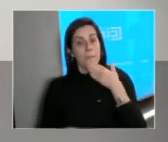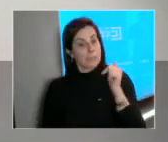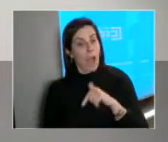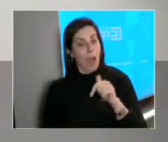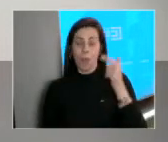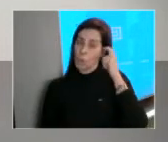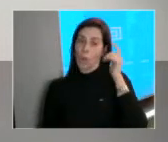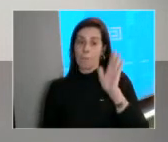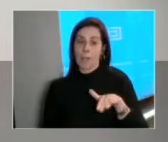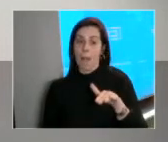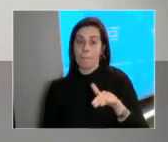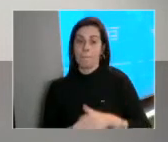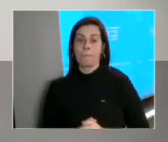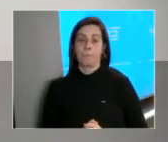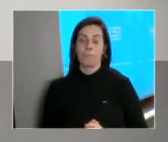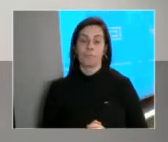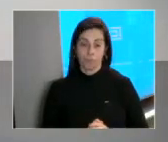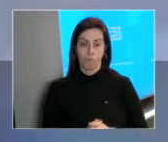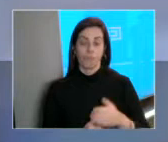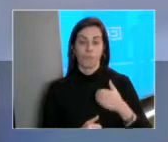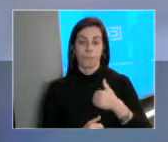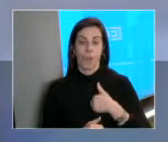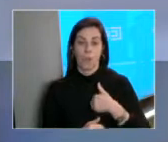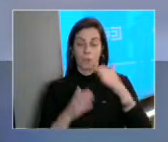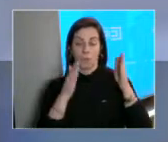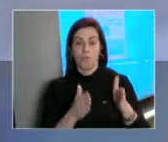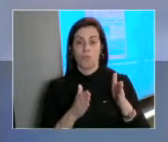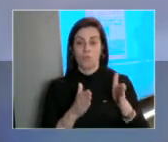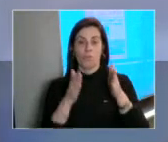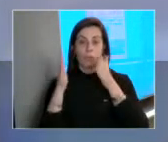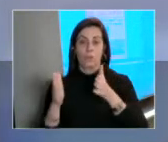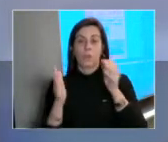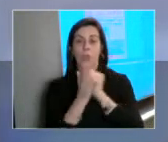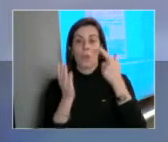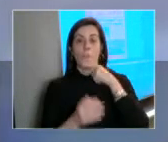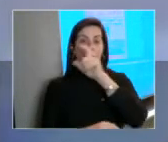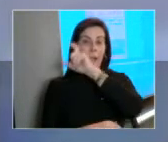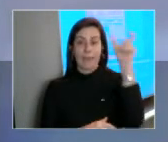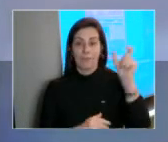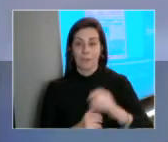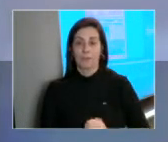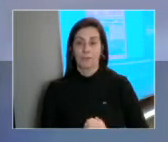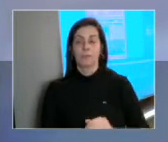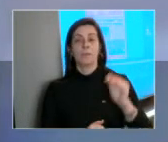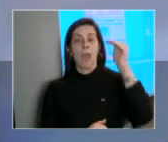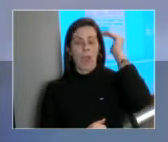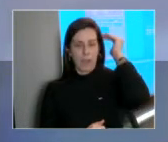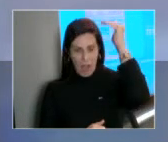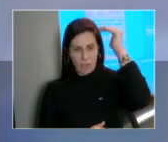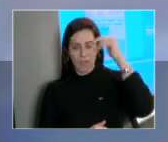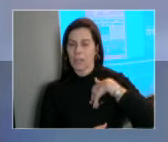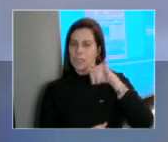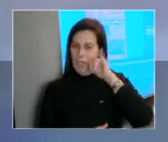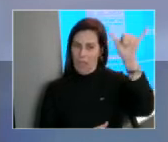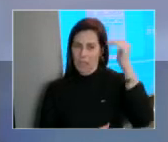כאן בישראל. אנחנו נמשיך עם הכותרת הראשית של העיתון מעריב. גנץ, נקודותיים,